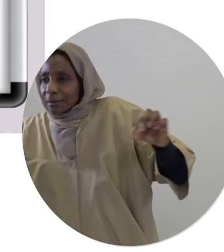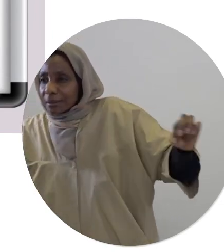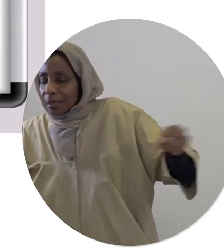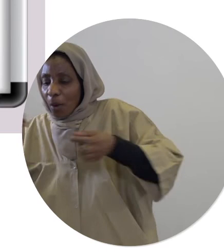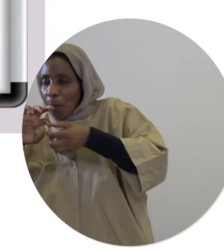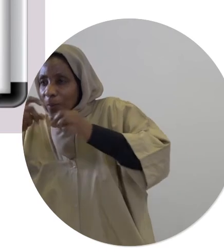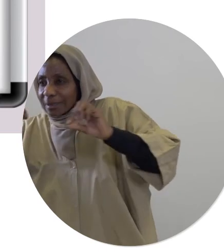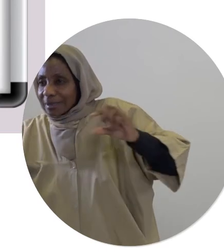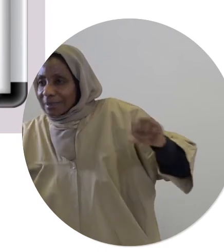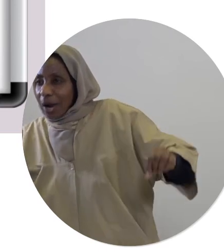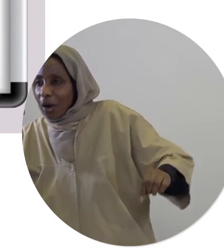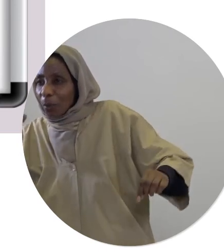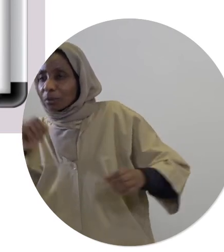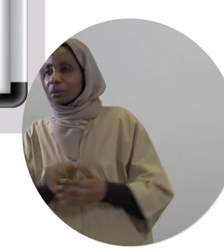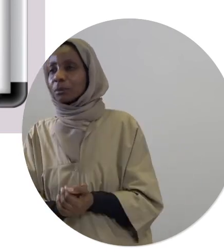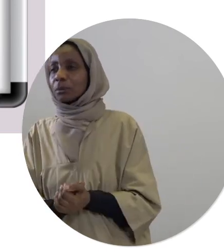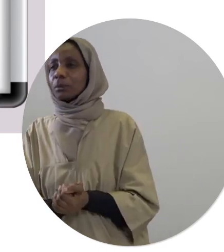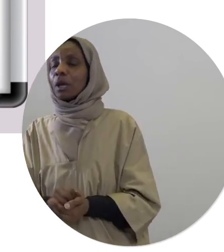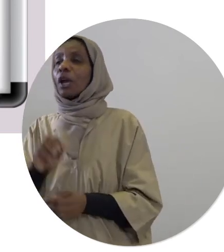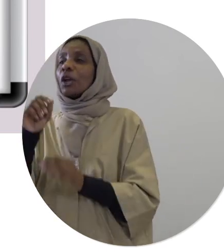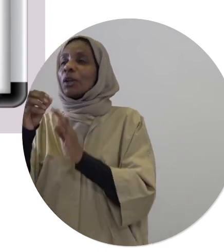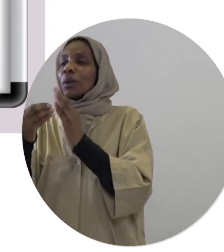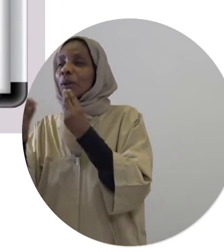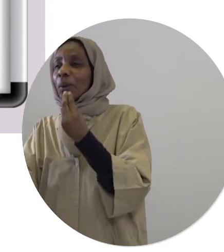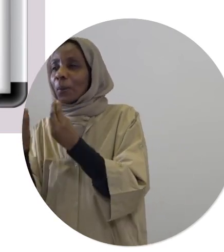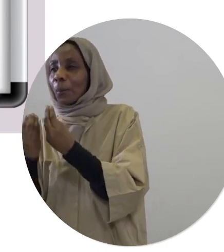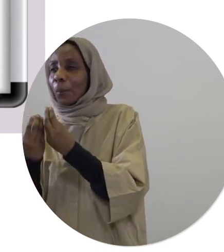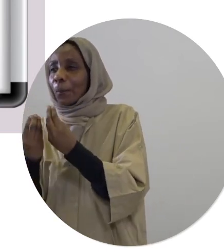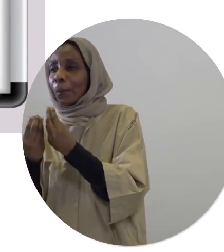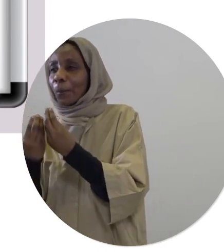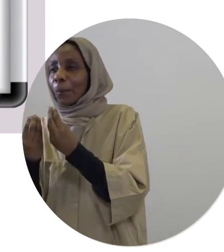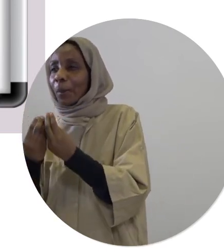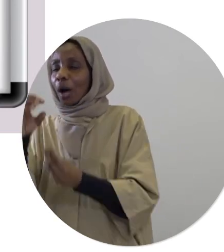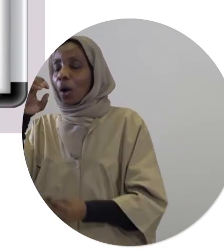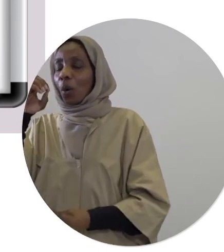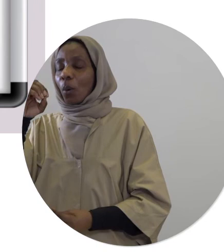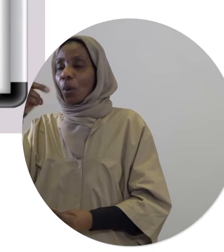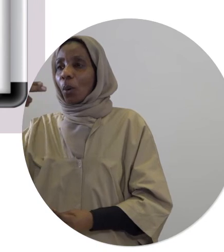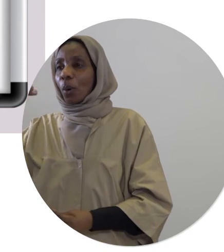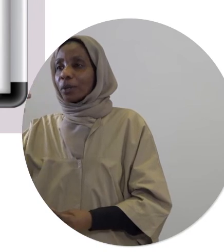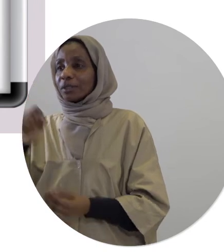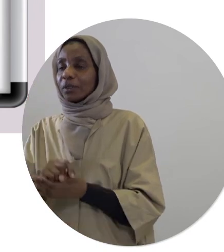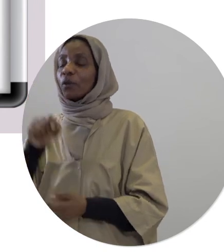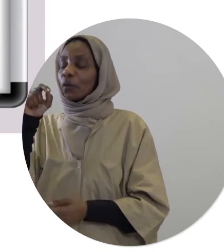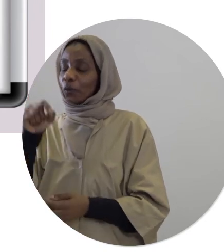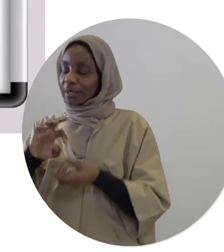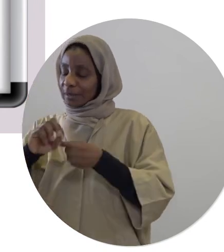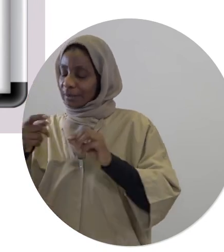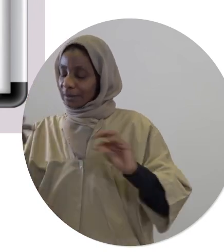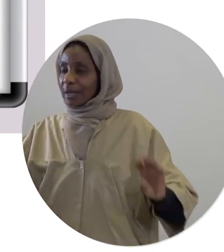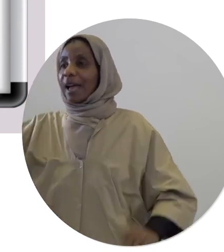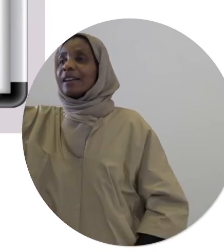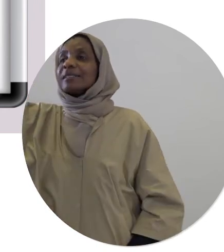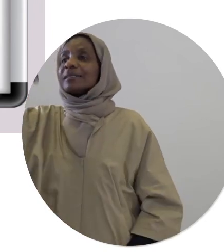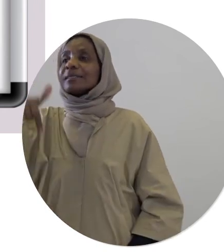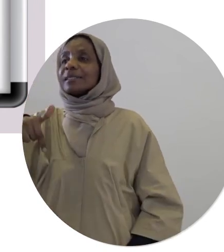سلسلة طبعا مبتدئين بالكربونة المرتبطة بالهيدروكسيل. لدي سلسلة مكونة من 6 ذرات